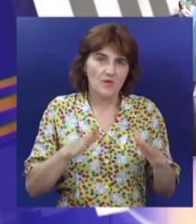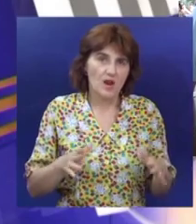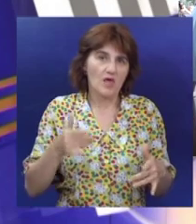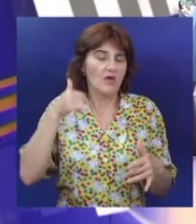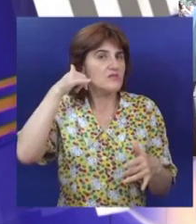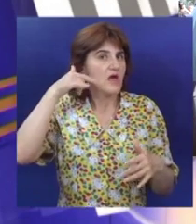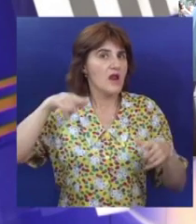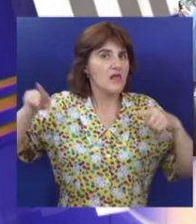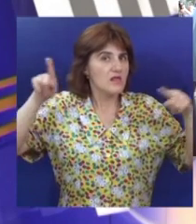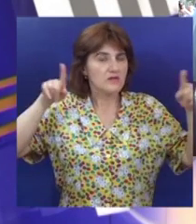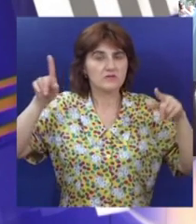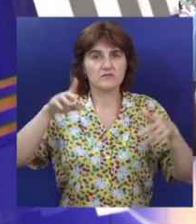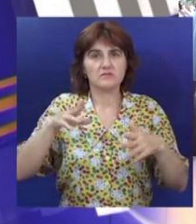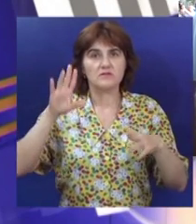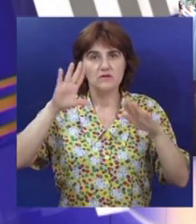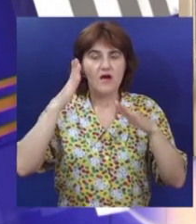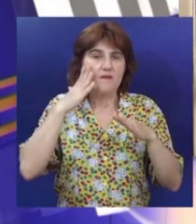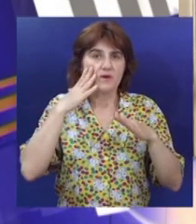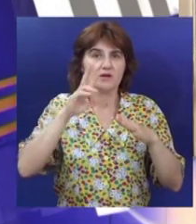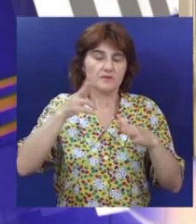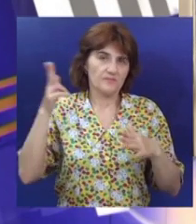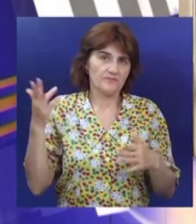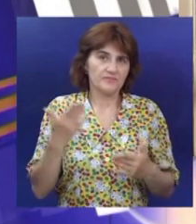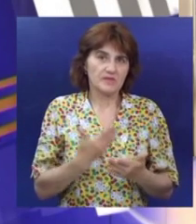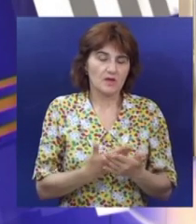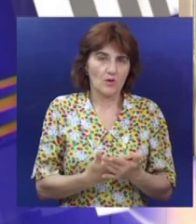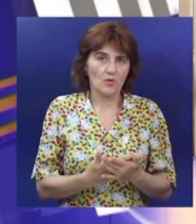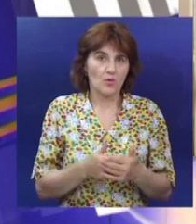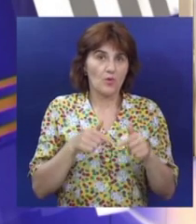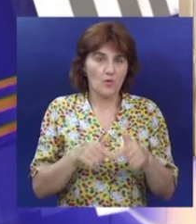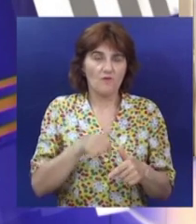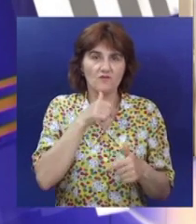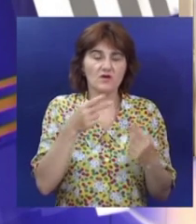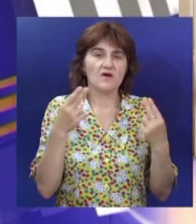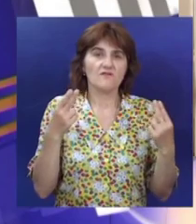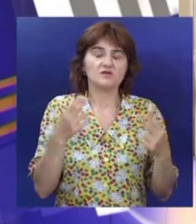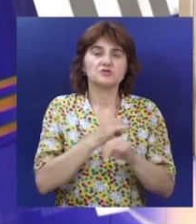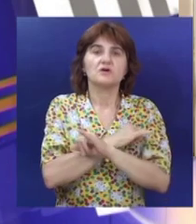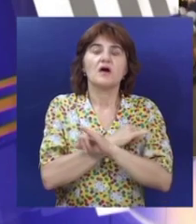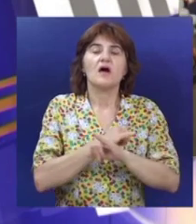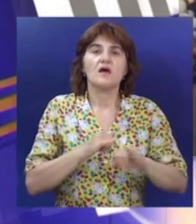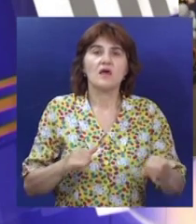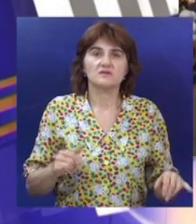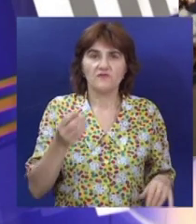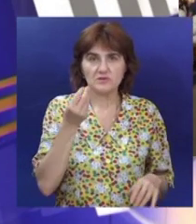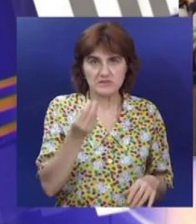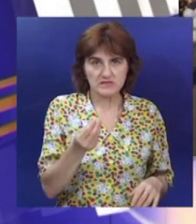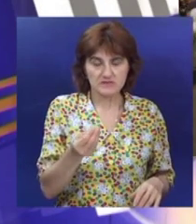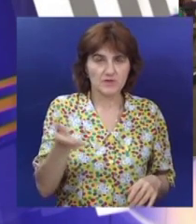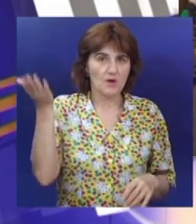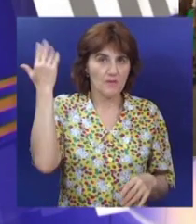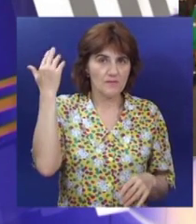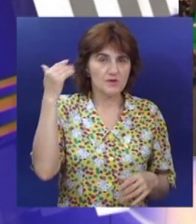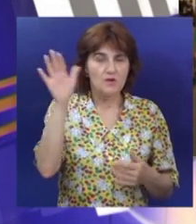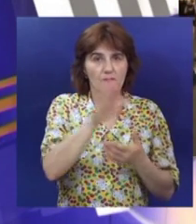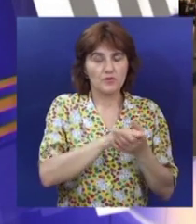i spojili telegrafom Ameriku i Evropu. U Siemensu kažu da su te inovacije bile ključni faktor u razvoju Srbije od